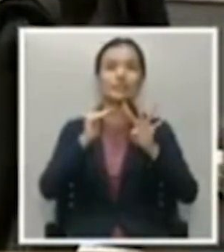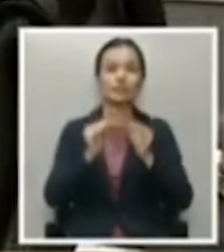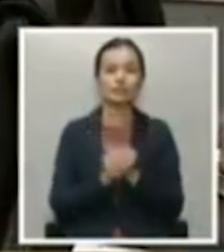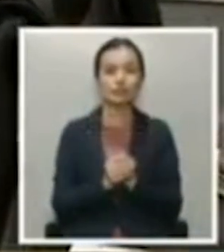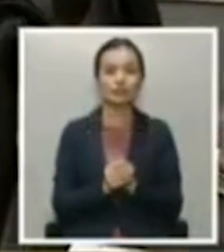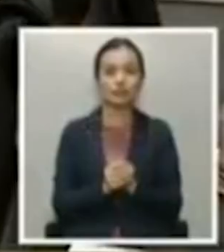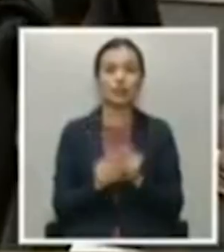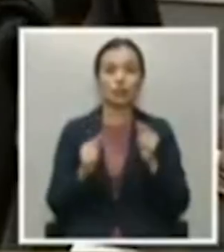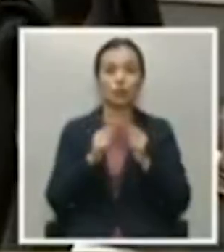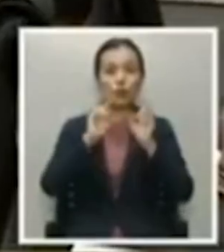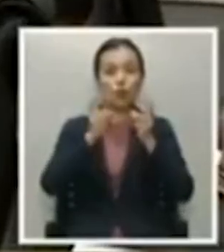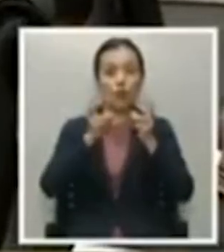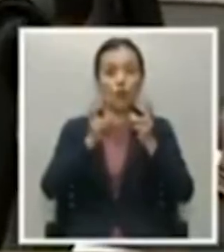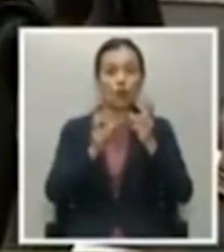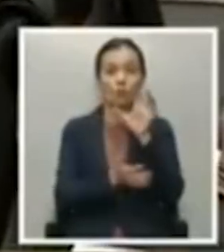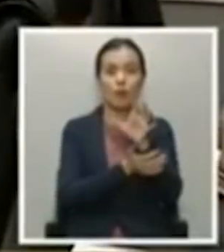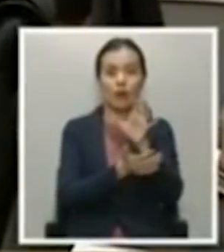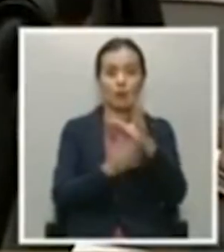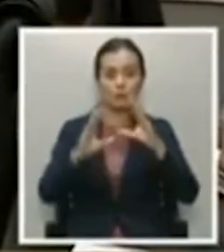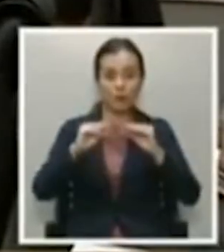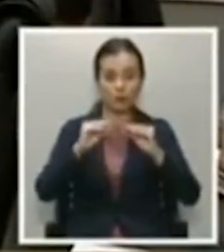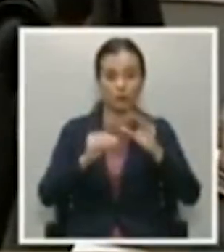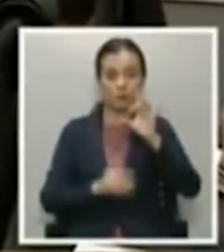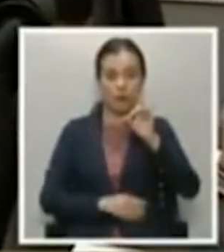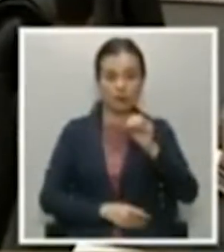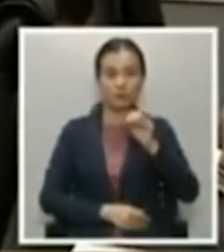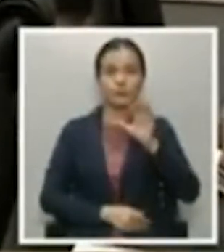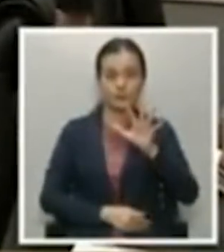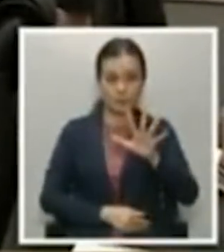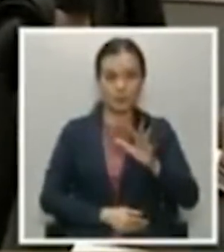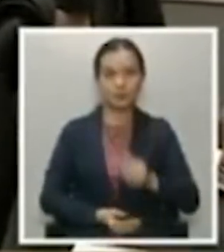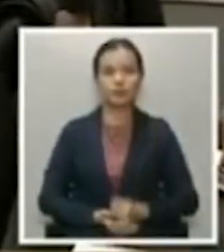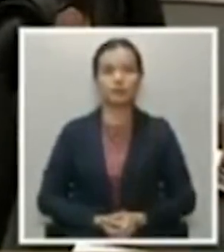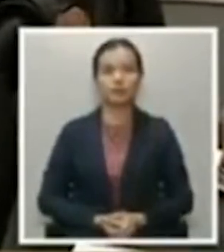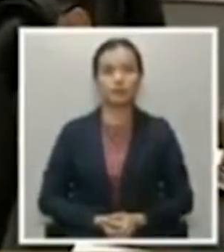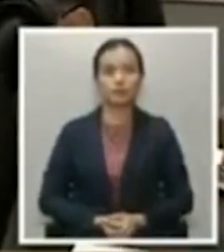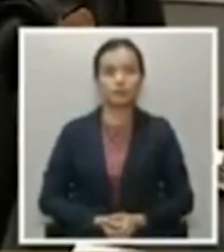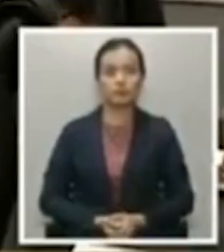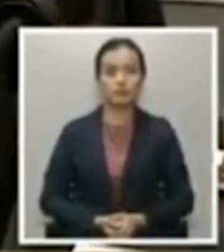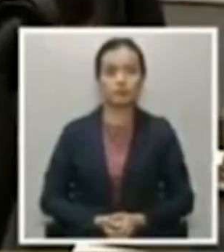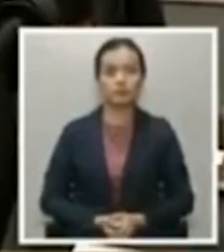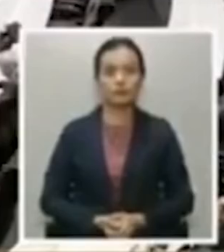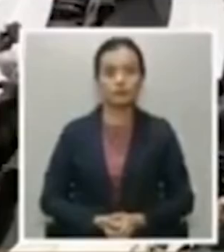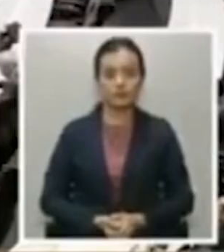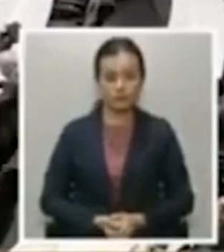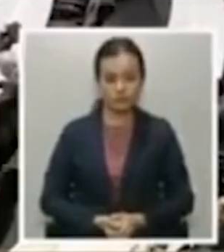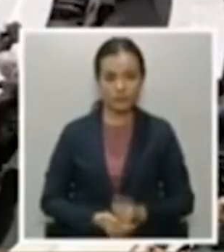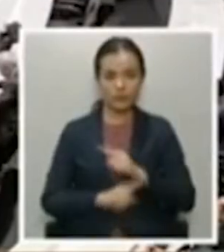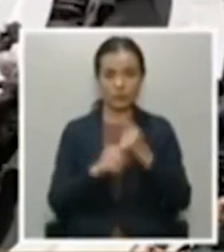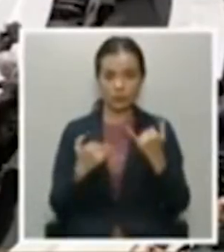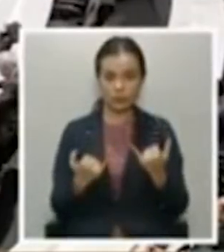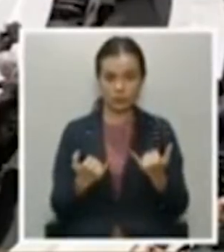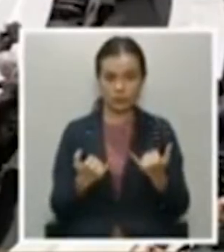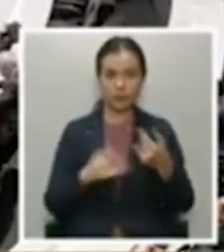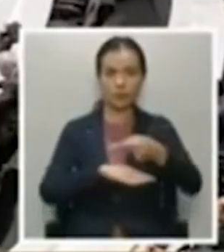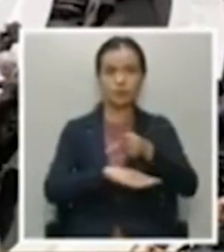ที่แม้จะเครียดถึงขั้นต้องตามประกบตัวแบบ6ต่อ1ขณะรัฐมนตรีที่เป็นส.ส.ต้องยกเลิกทุกหมายเพื่อสแตน